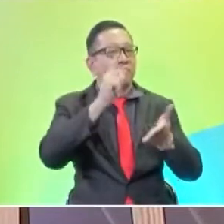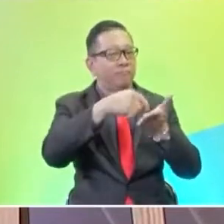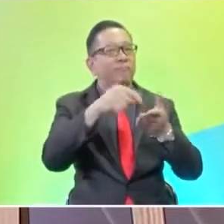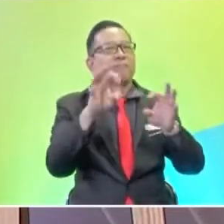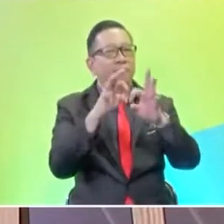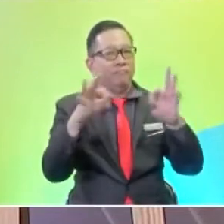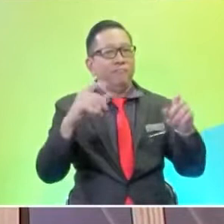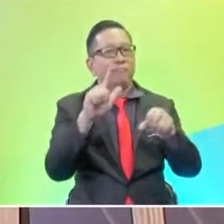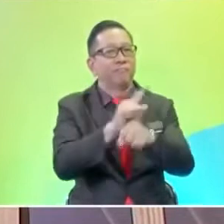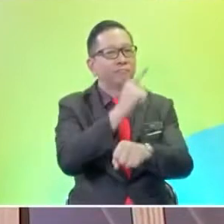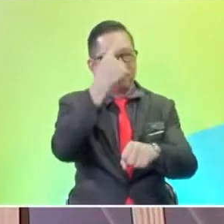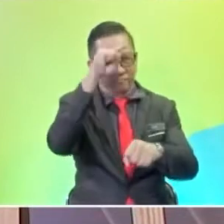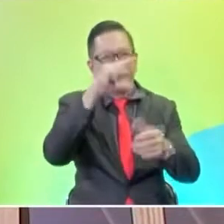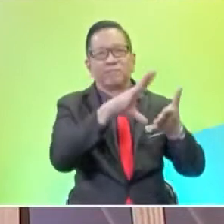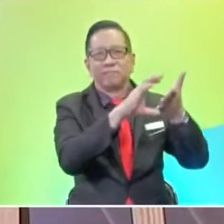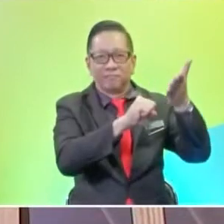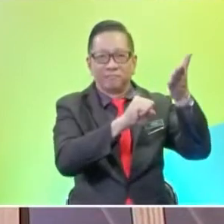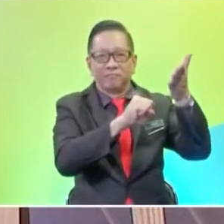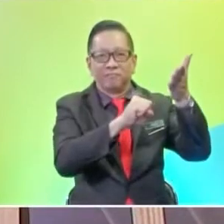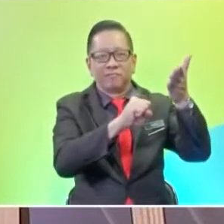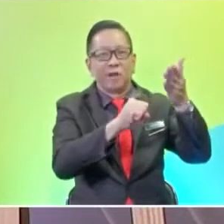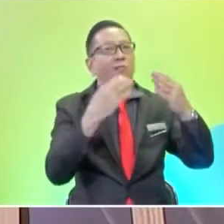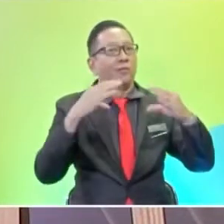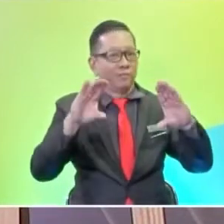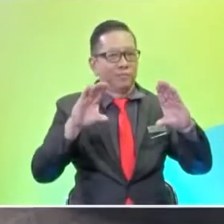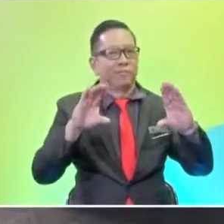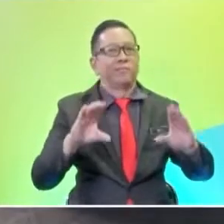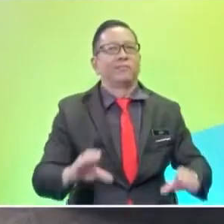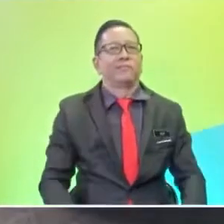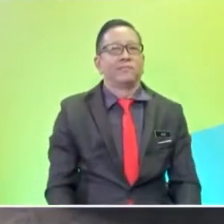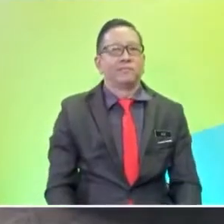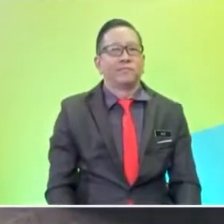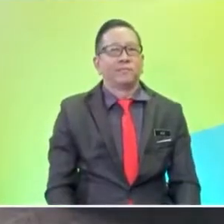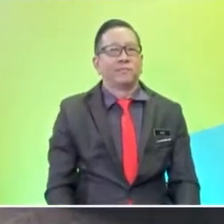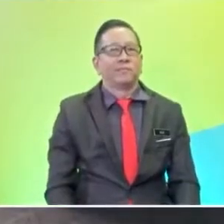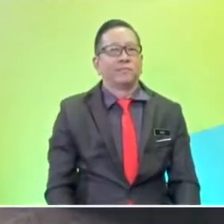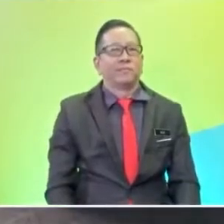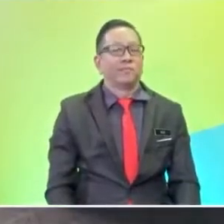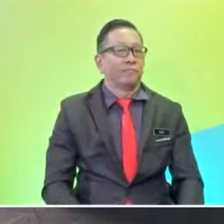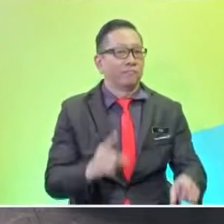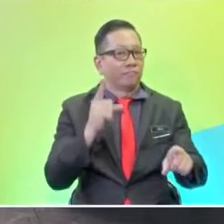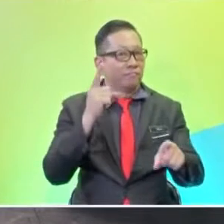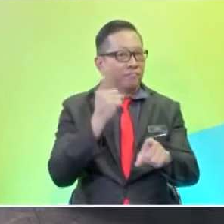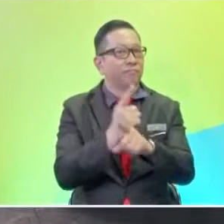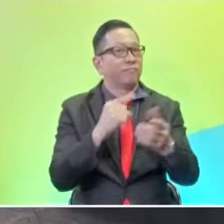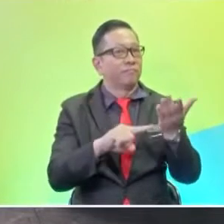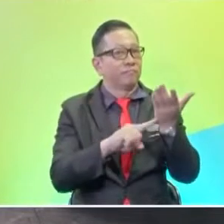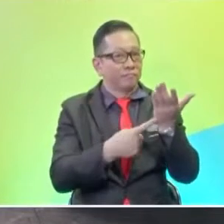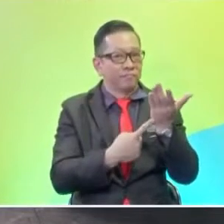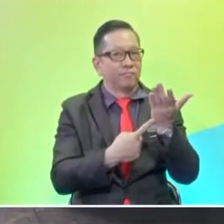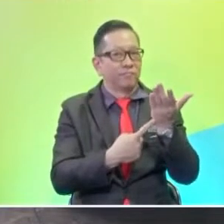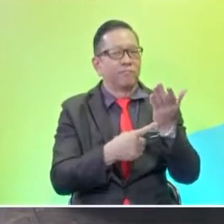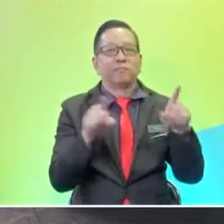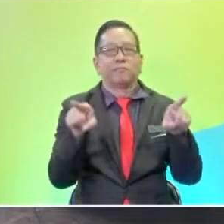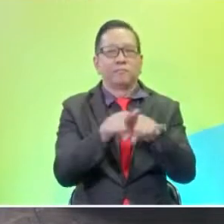untuk operasi tolak coba kita coba boleh tak oke Jom Oke sebenarnya sound can dia